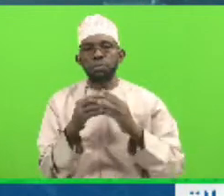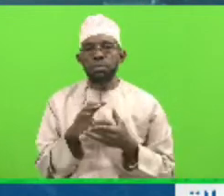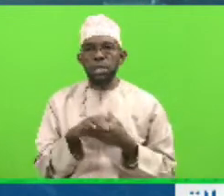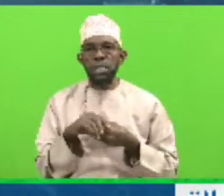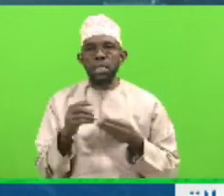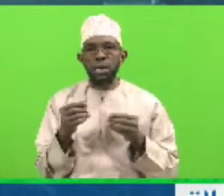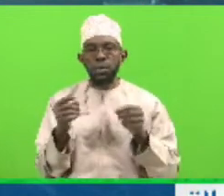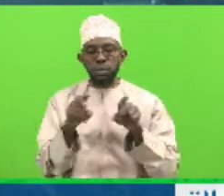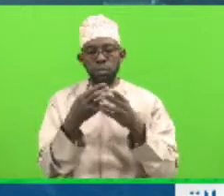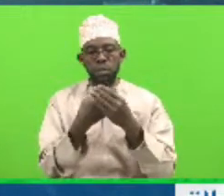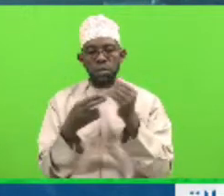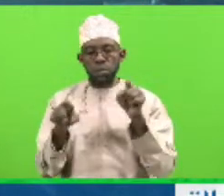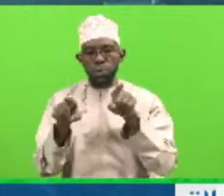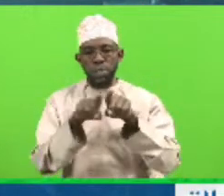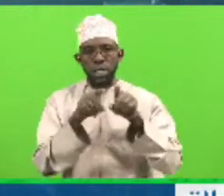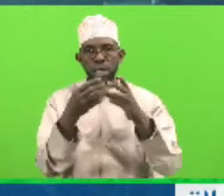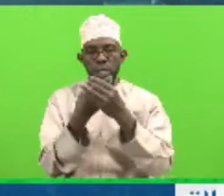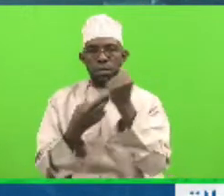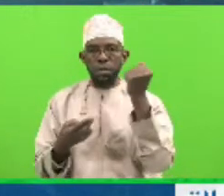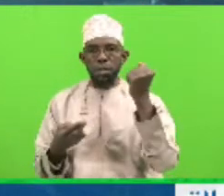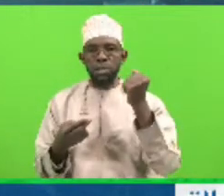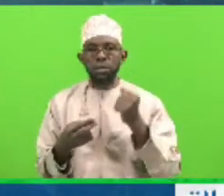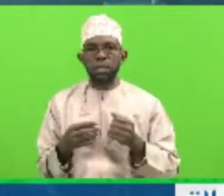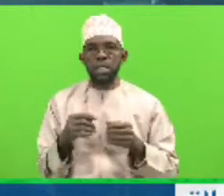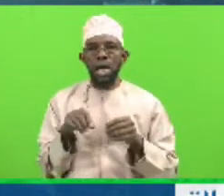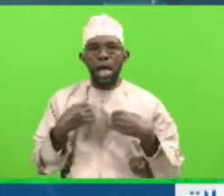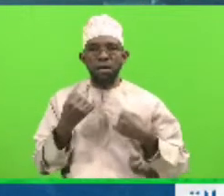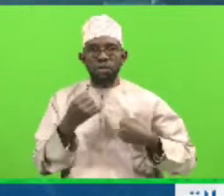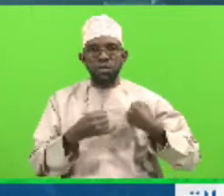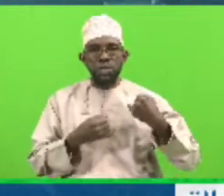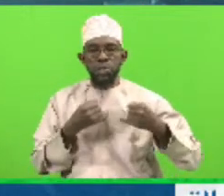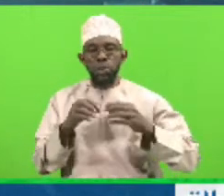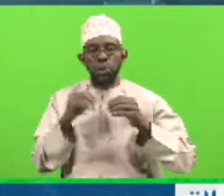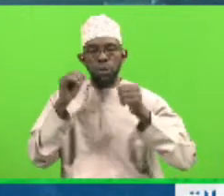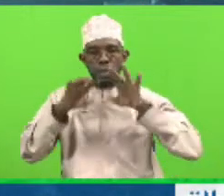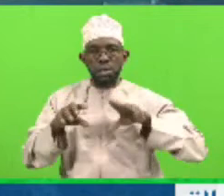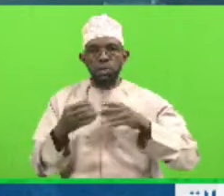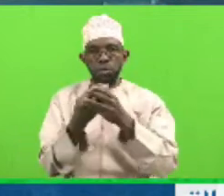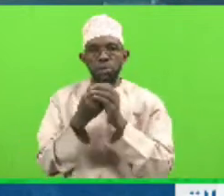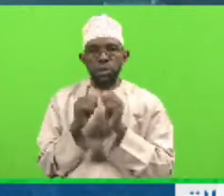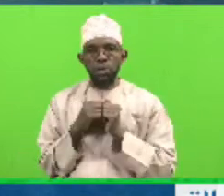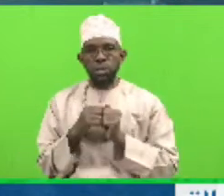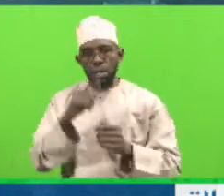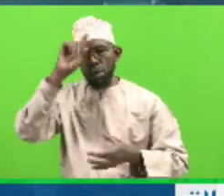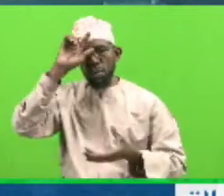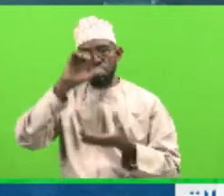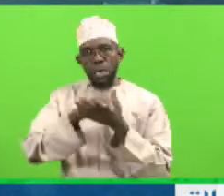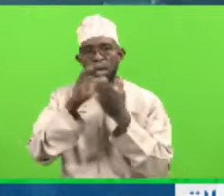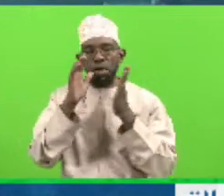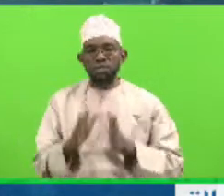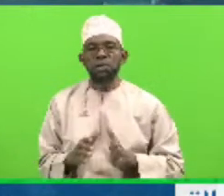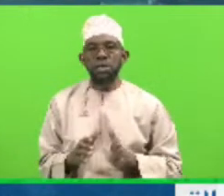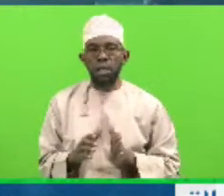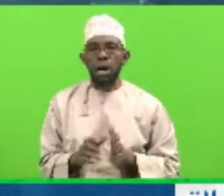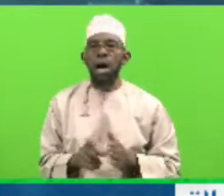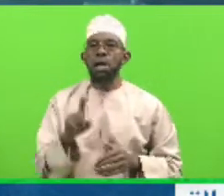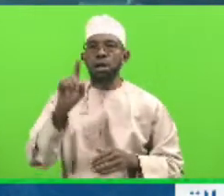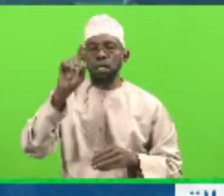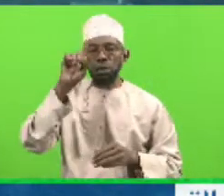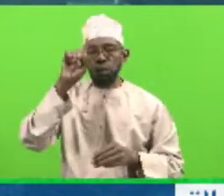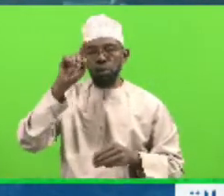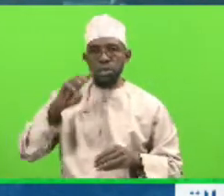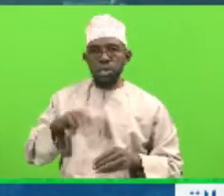أزواجكم بنين وحفدة ورزقكم من الطيبات أفبالباطل يؤمنون وبنعمة الله